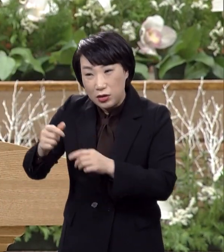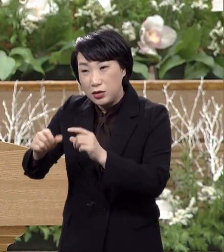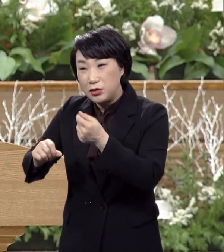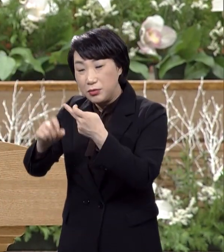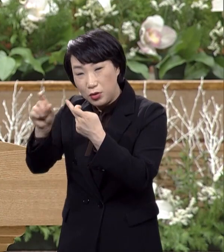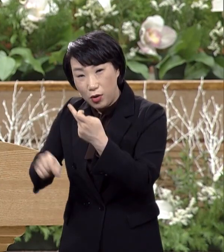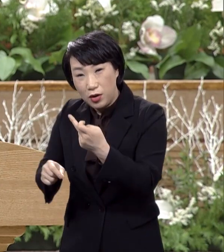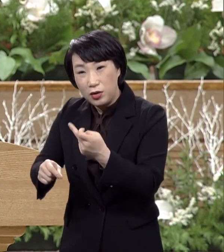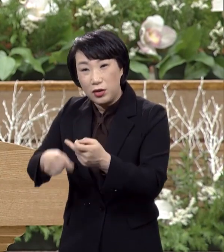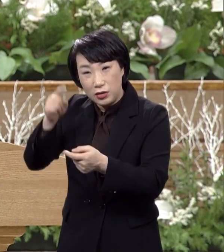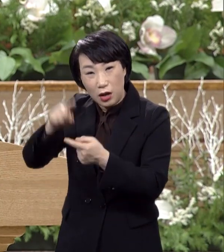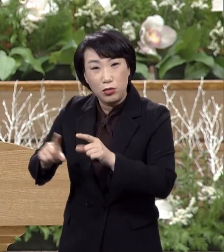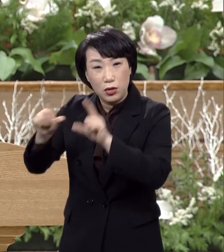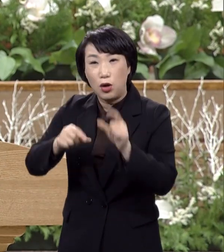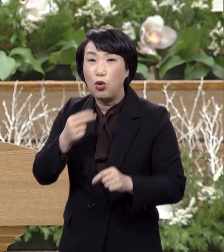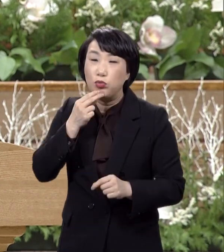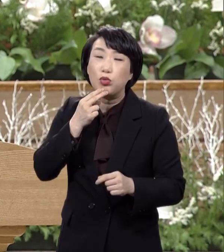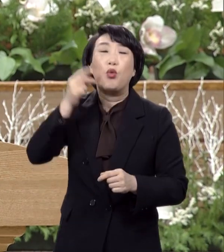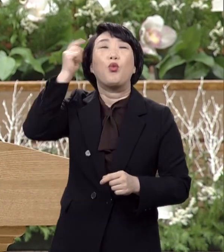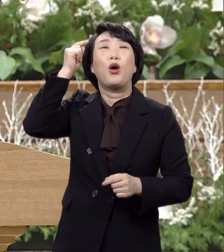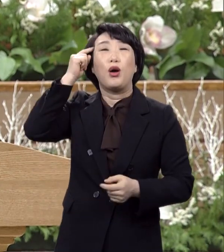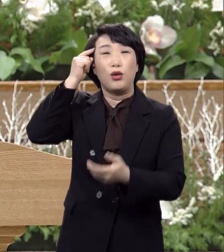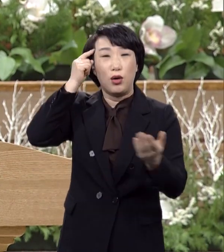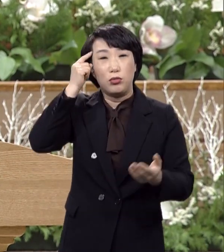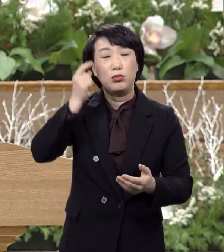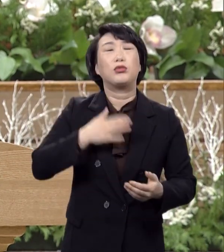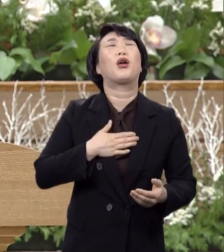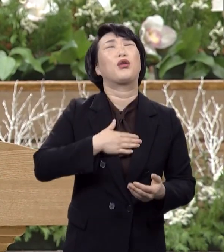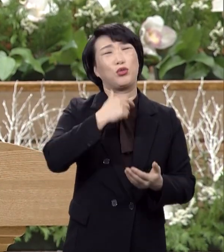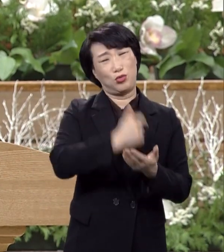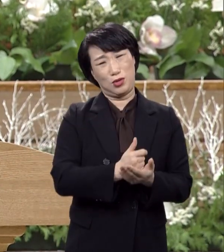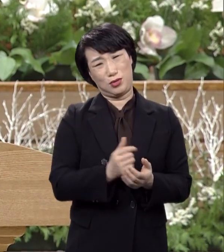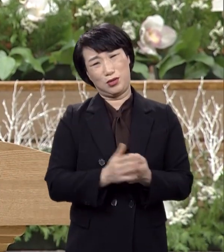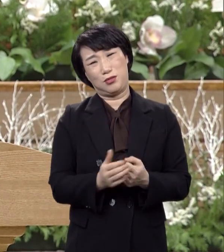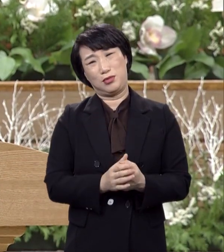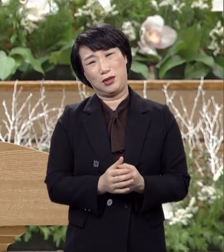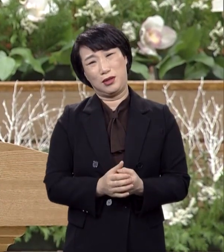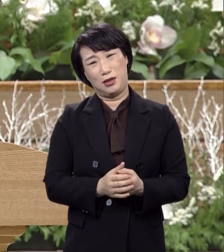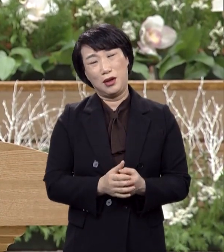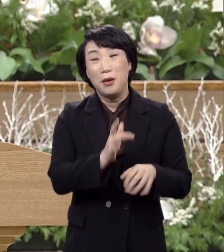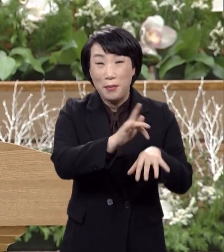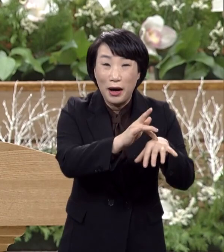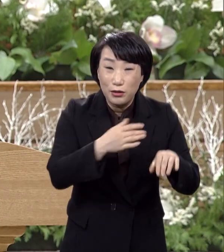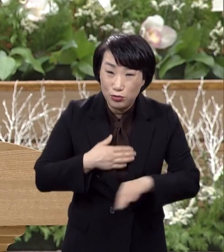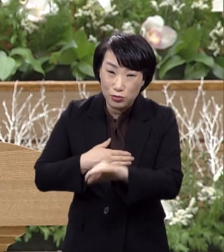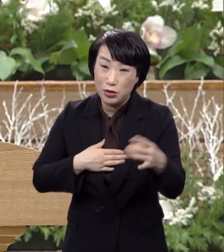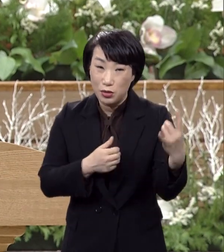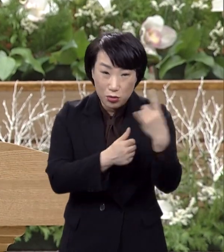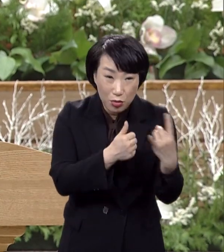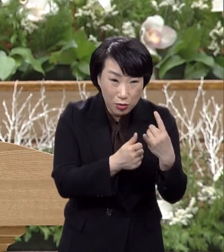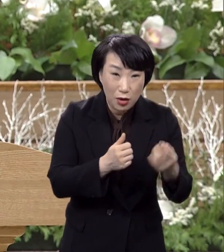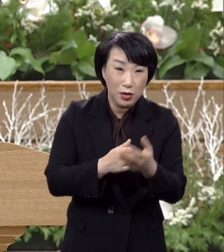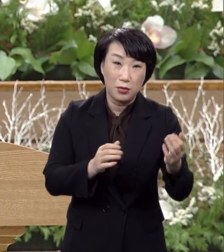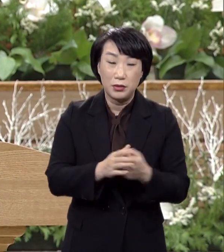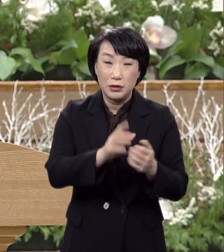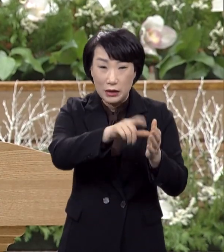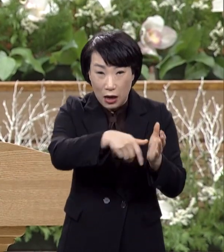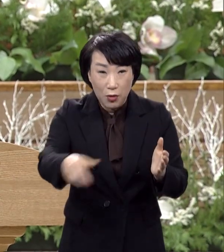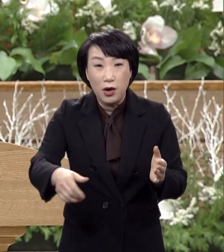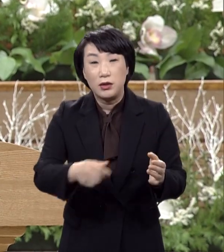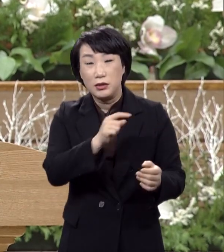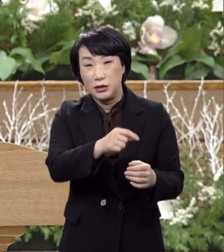이유가, 2019년도에 못 살았던 이유가 뭐냐? 속았기 때문에 그렇다. 마귀는 우리를 속일 때 세월을 가지고